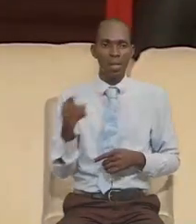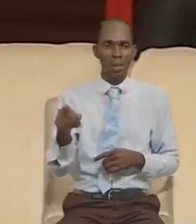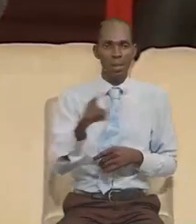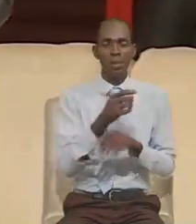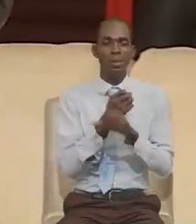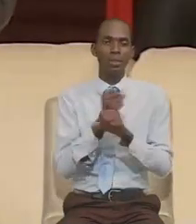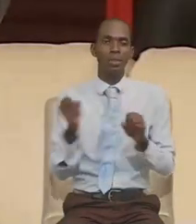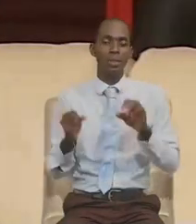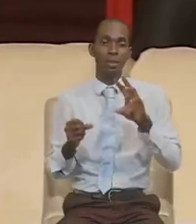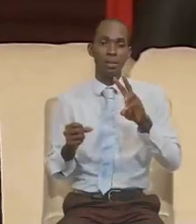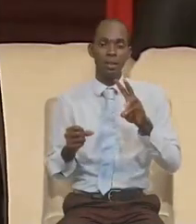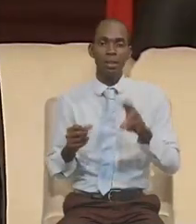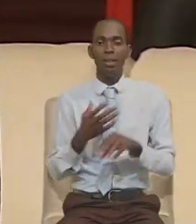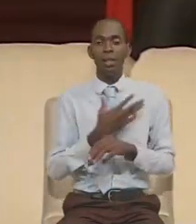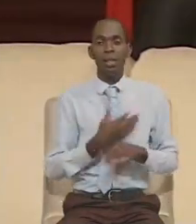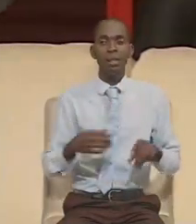Et